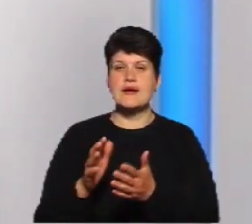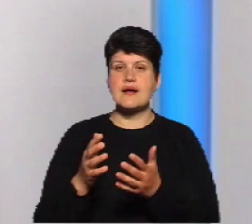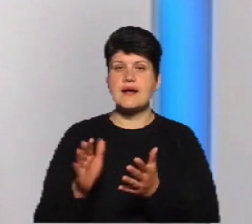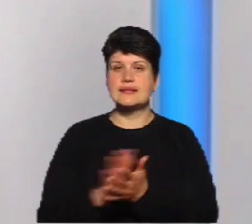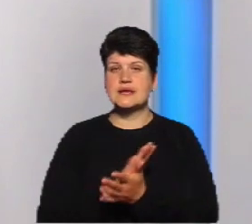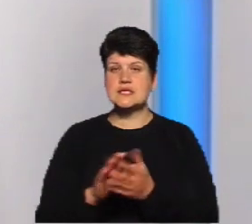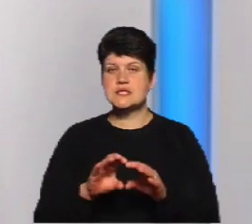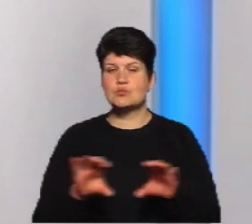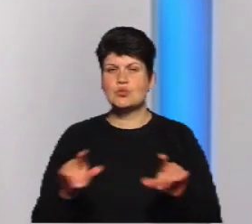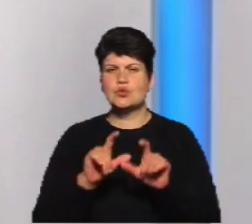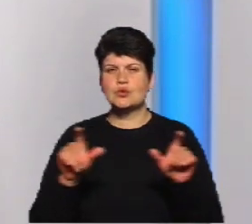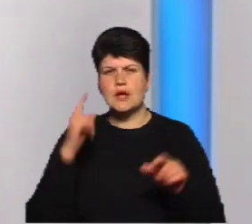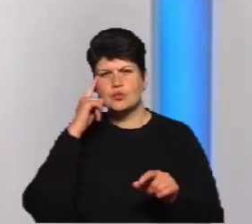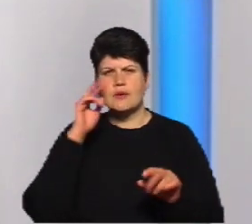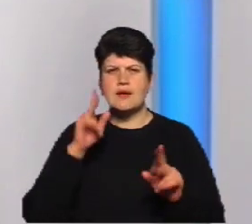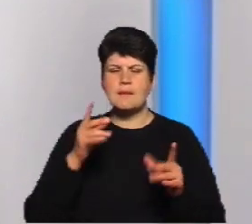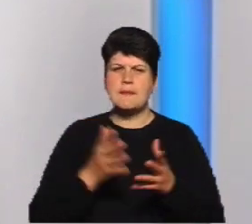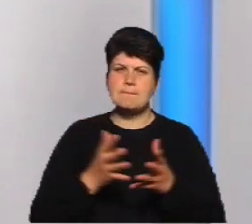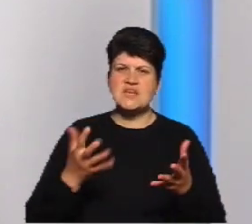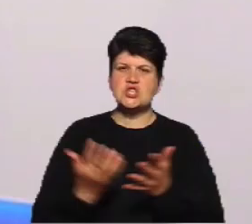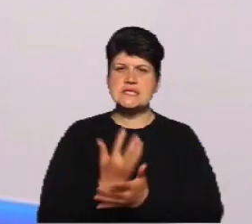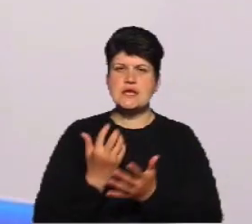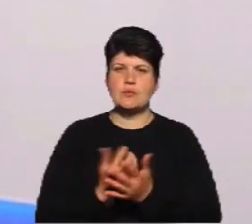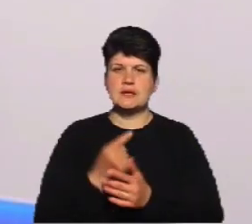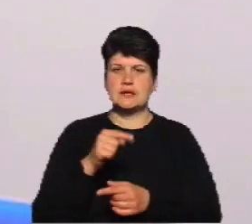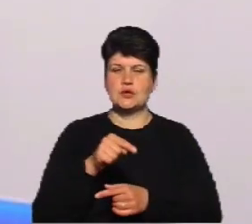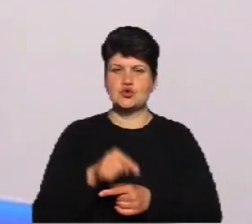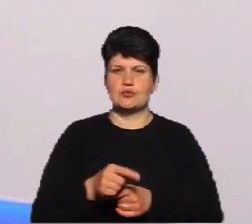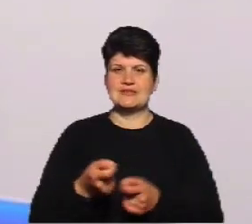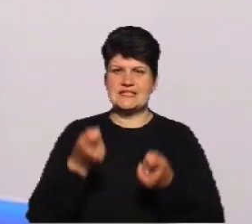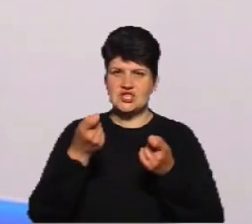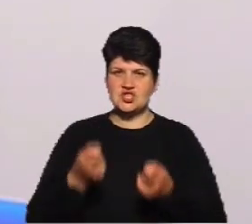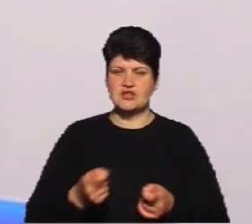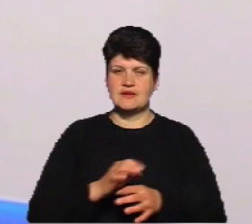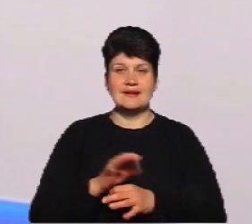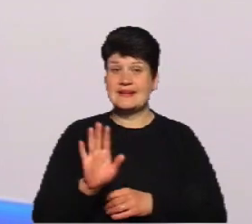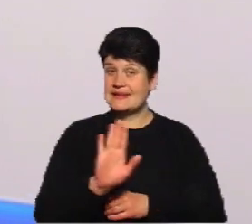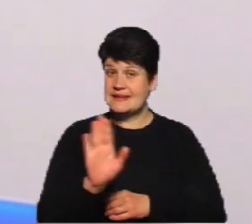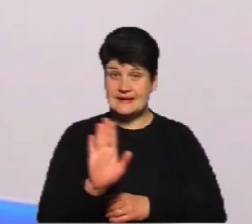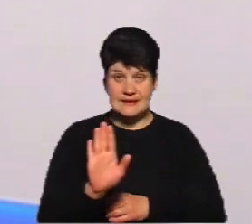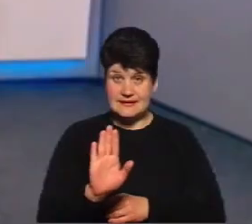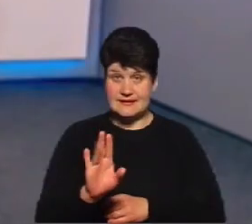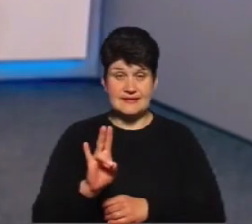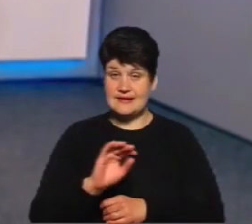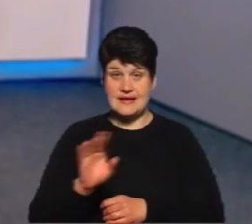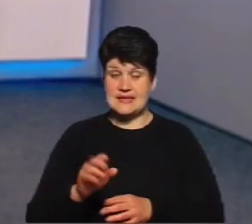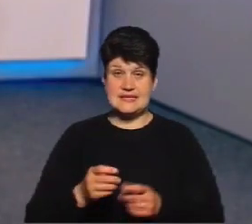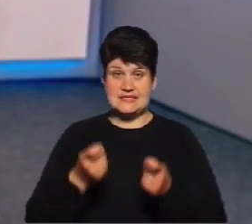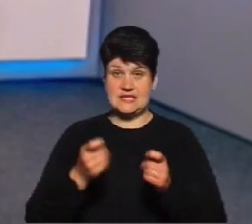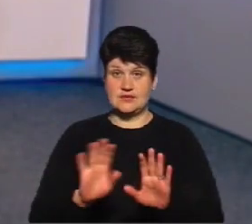би більше заробити на тому будівництві. Тобто здешевити проєкт? Ні, не здешевити, може й